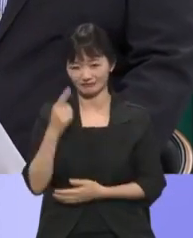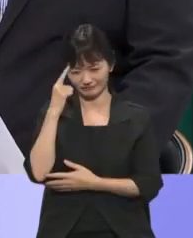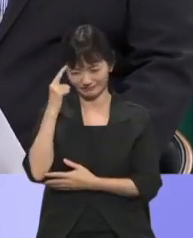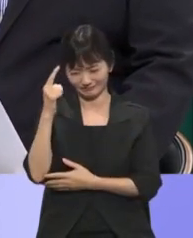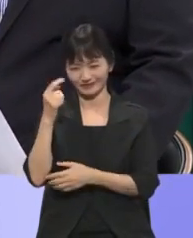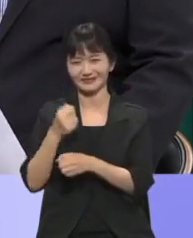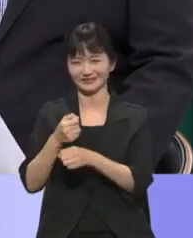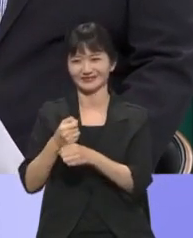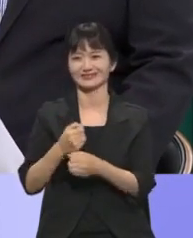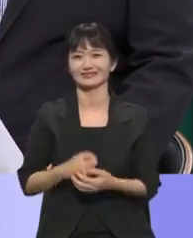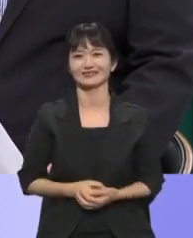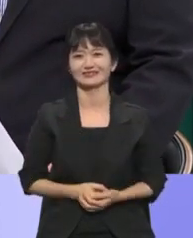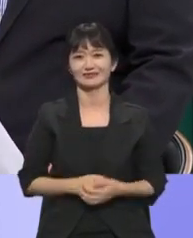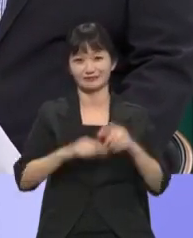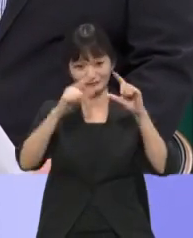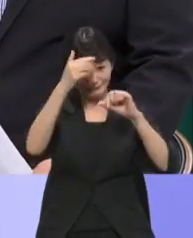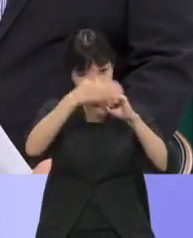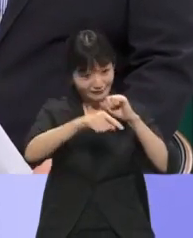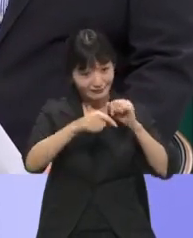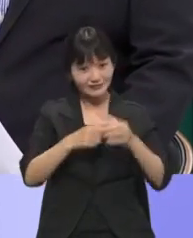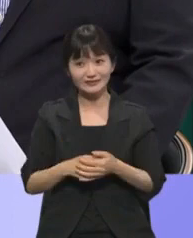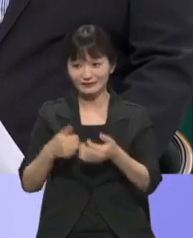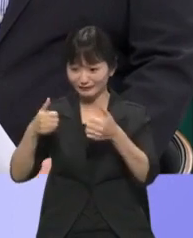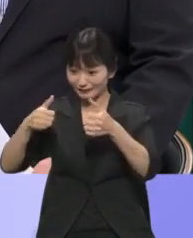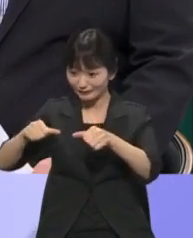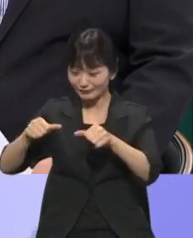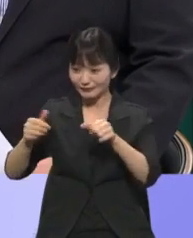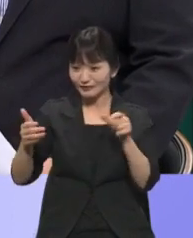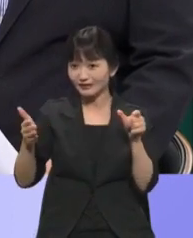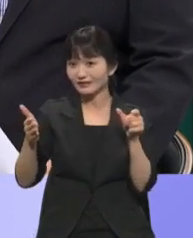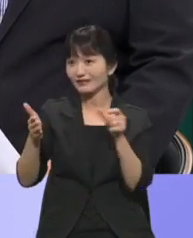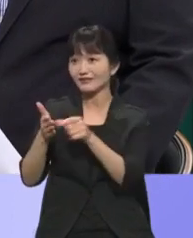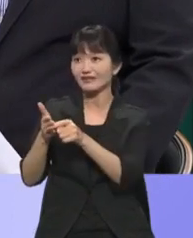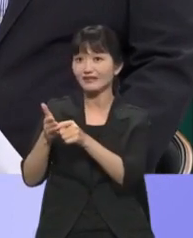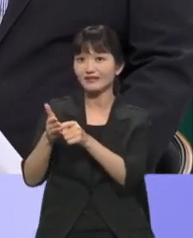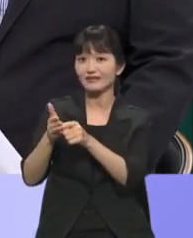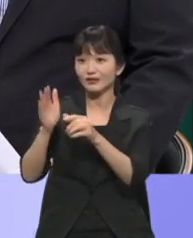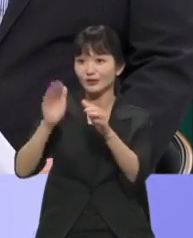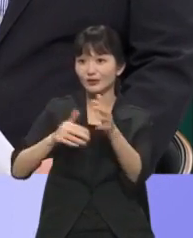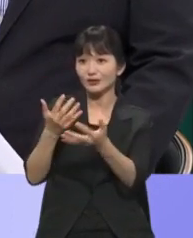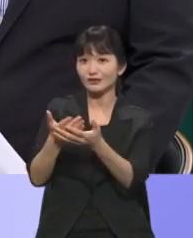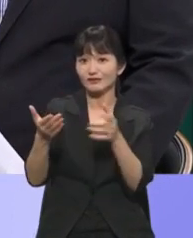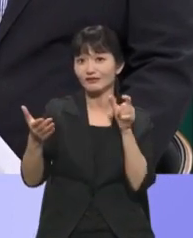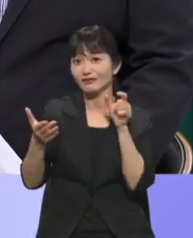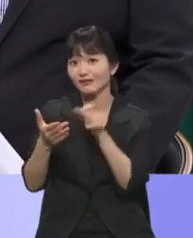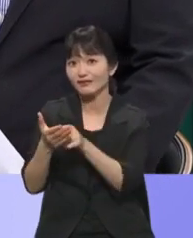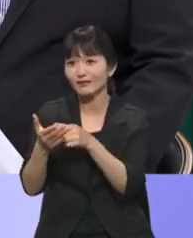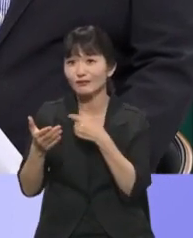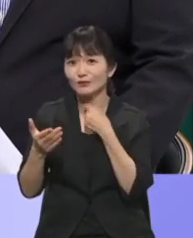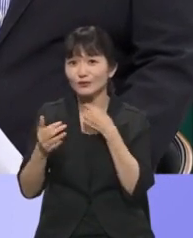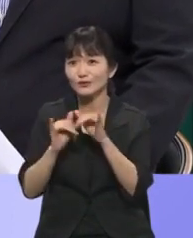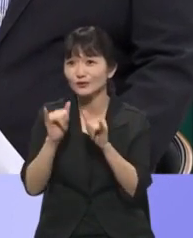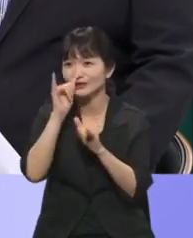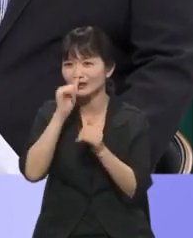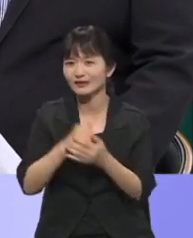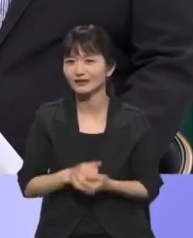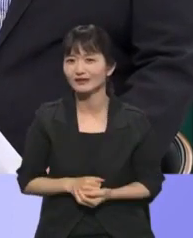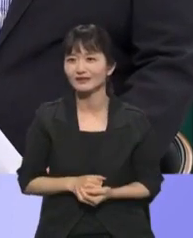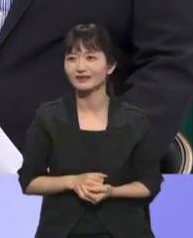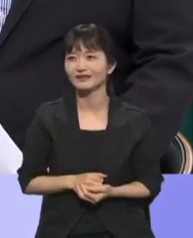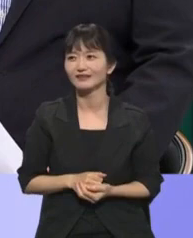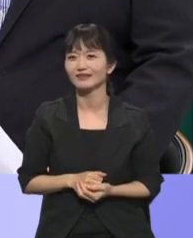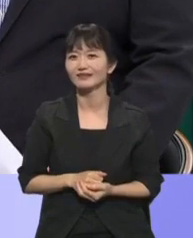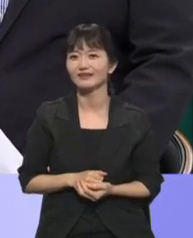이런 사진을 민증이나 이력서 같은 공문서에 넣고 싶어 하는 사람들이 있다고